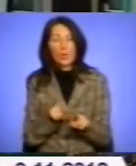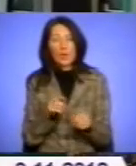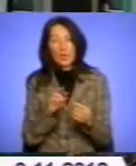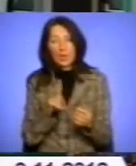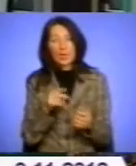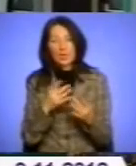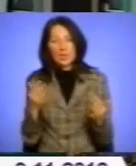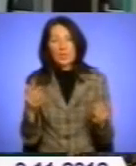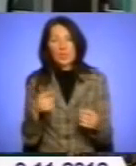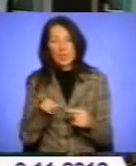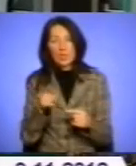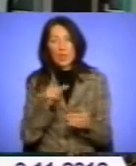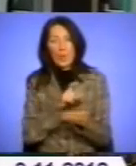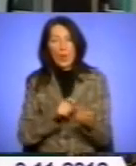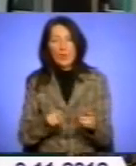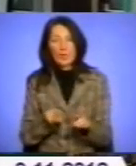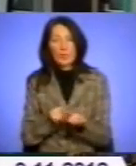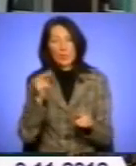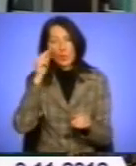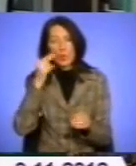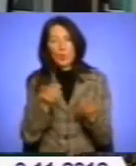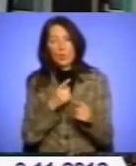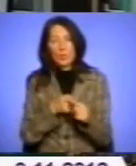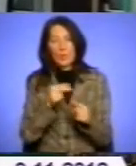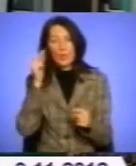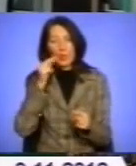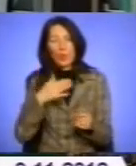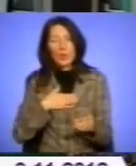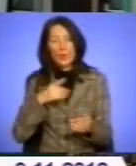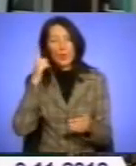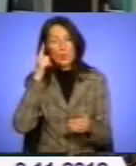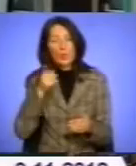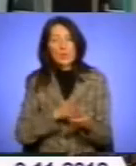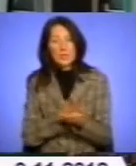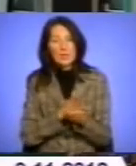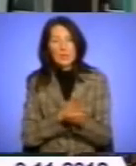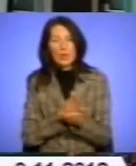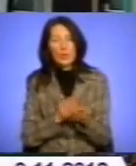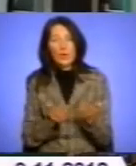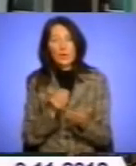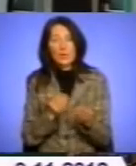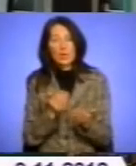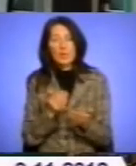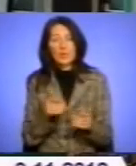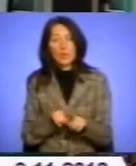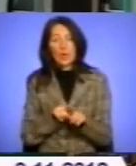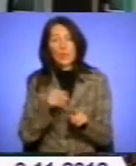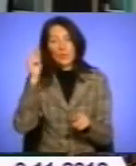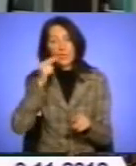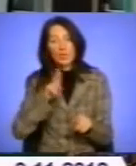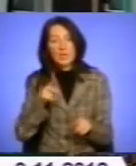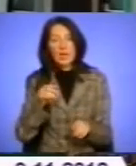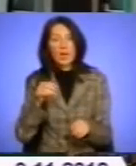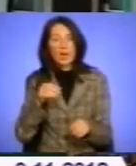інших поетів. Тобто це приблизно так урока, може, навіть півуроку. А на мою думку, він заслуговує навіть вивчати так само, як і Івана Франка, і Тараса